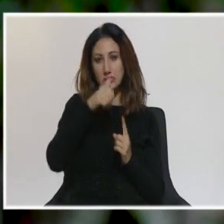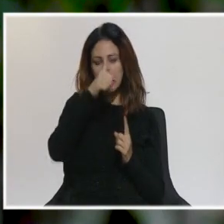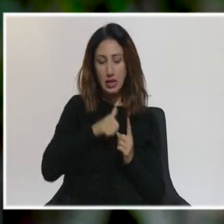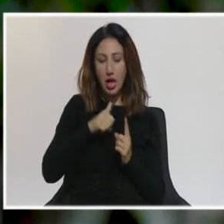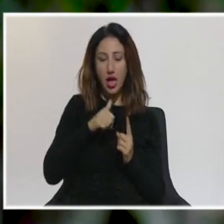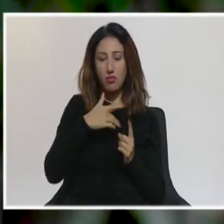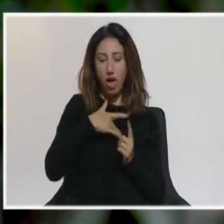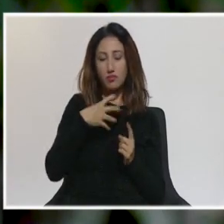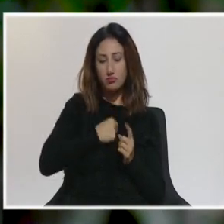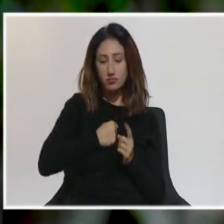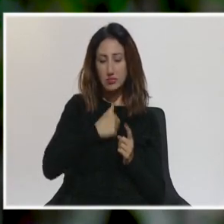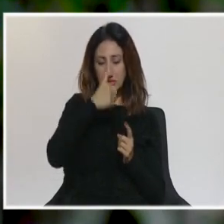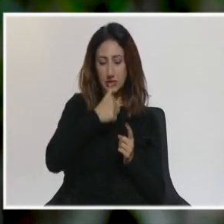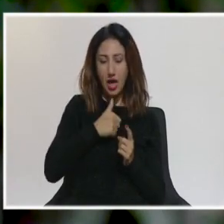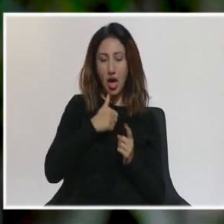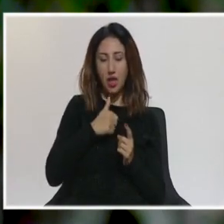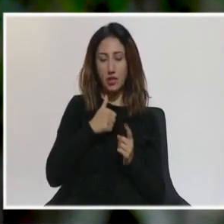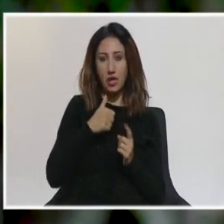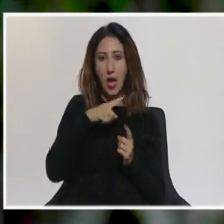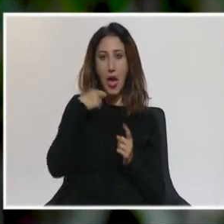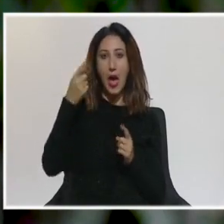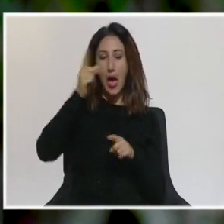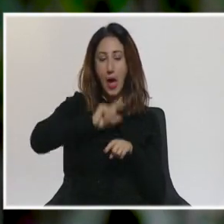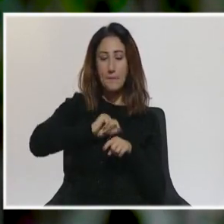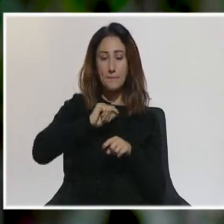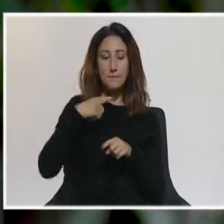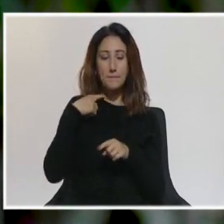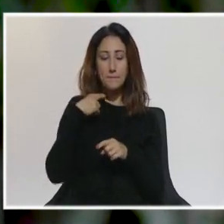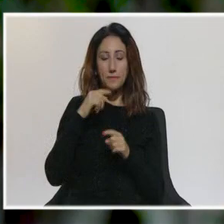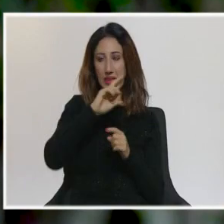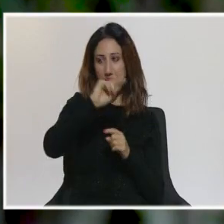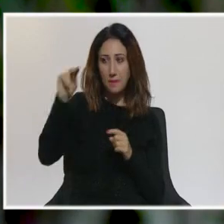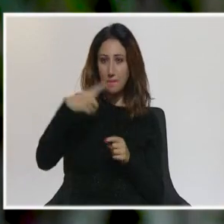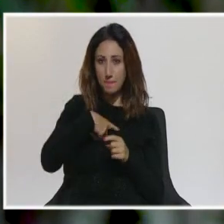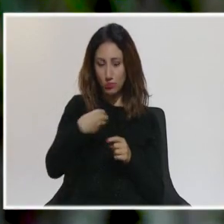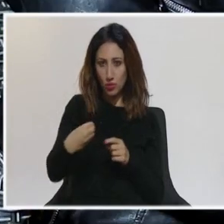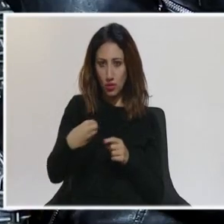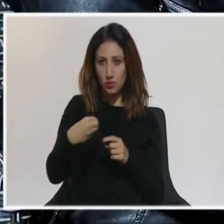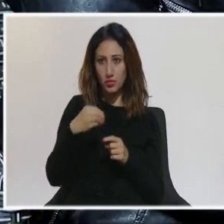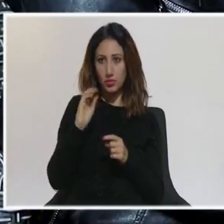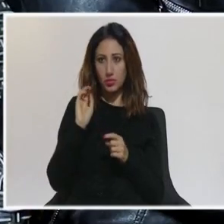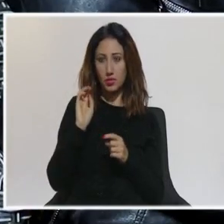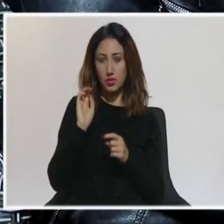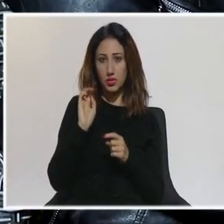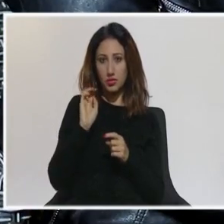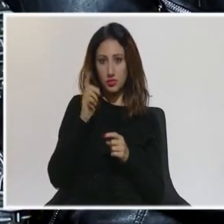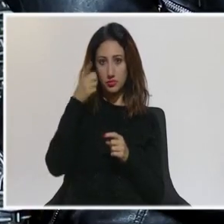كنت مرتبطين جدا. صعب جدا. بص ما يتخيروش عنه كتير يعني الله يرحمه. هي دنيا بالذات